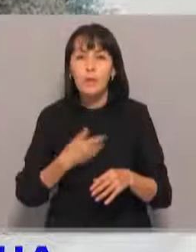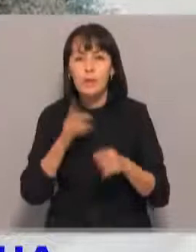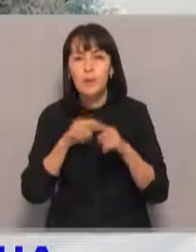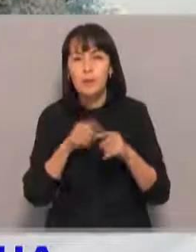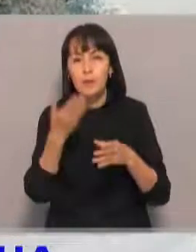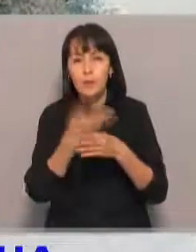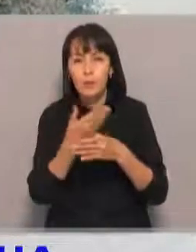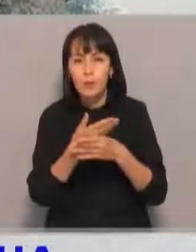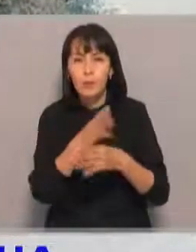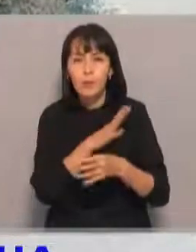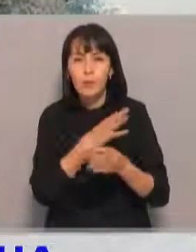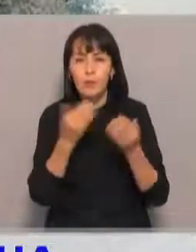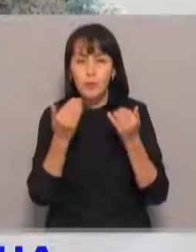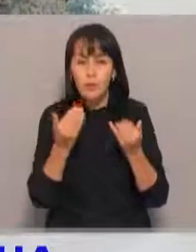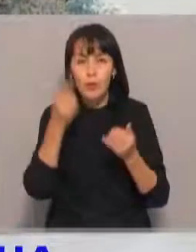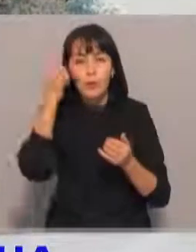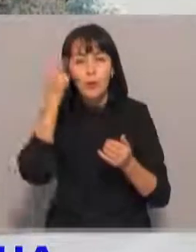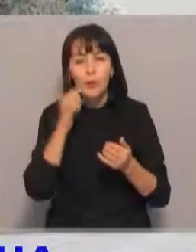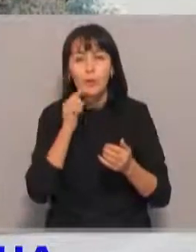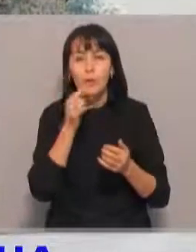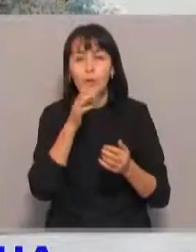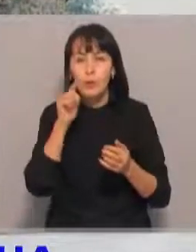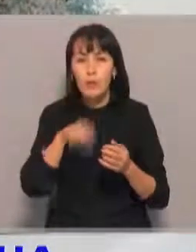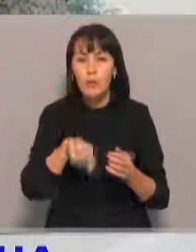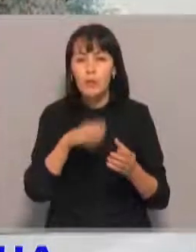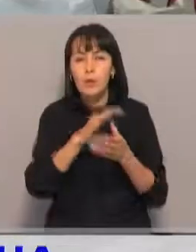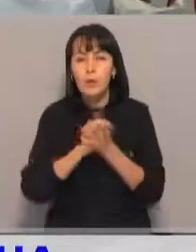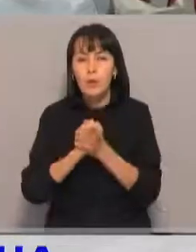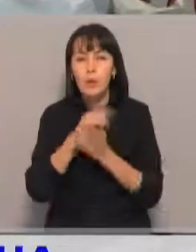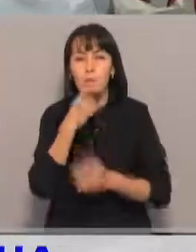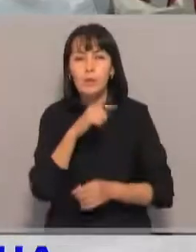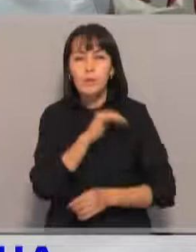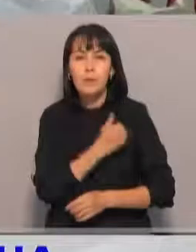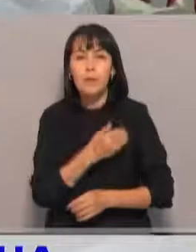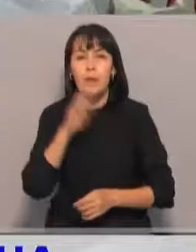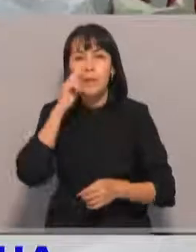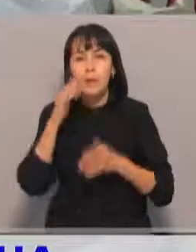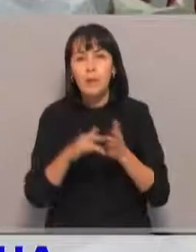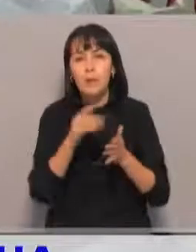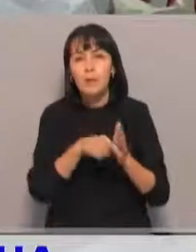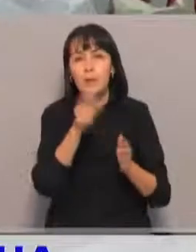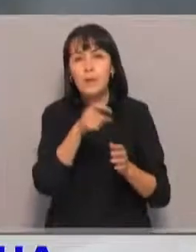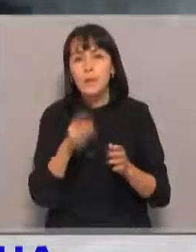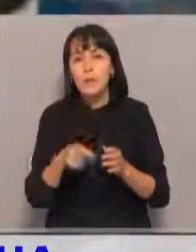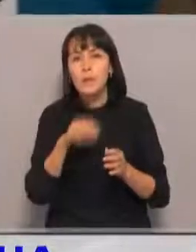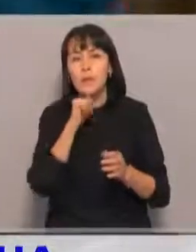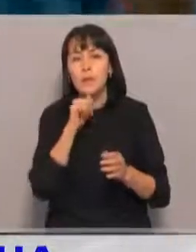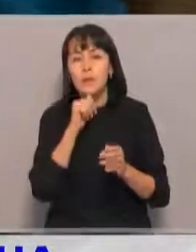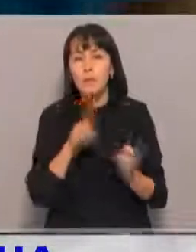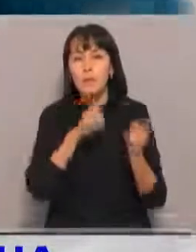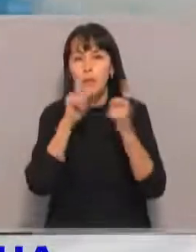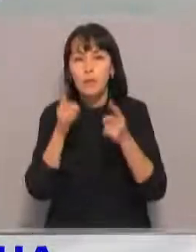бірге болған, бізде солтүстікте жағдайда қиындық кезінде оңтүстік олармен біргеміз. Шымкент қалалық мәслихат депутаттары да Қостанайға жол